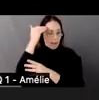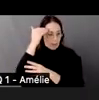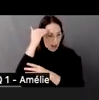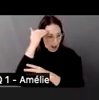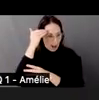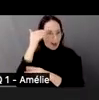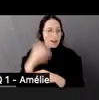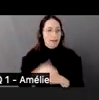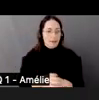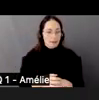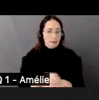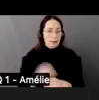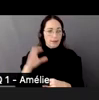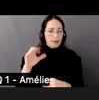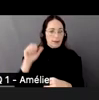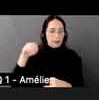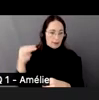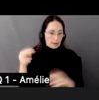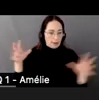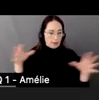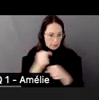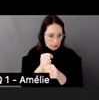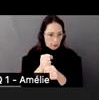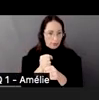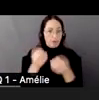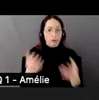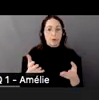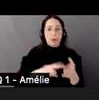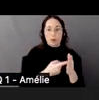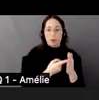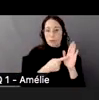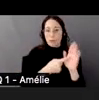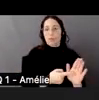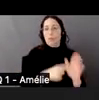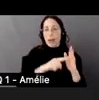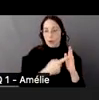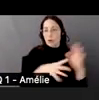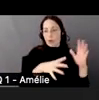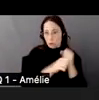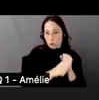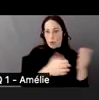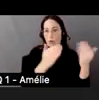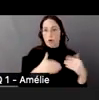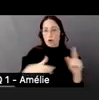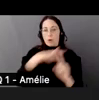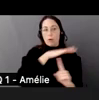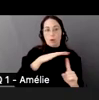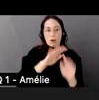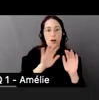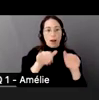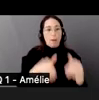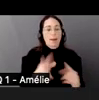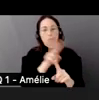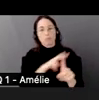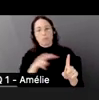Dans notre présentation d'aujourd'hui, nous aurons une introduction et contexte. Ensuite, nous donnerons un aperçu